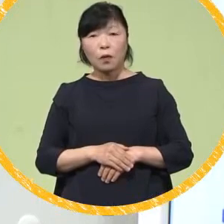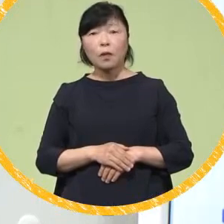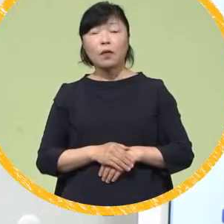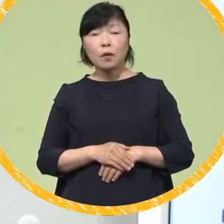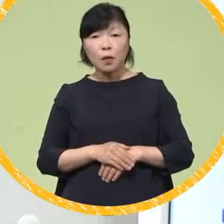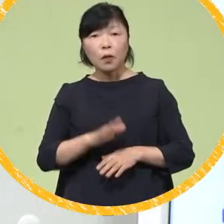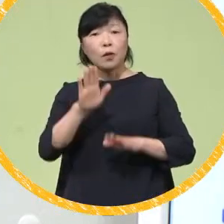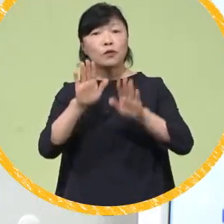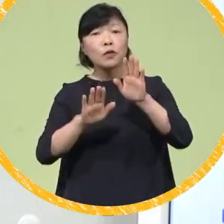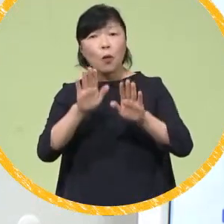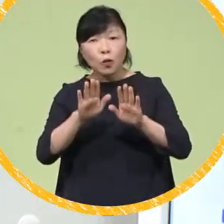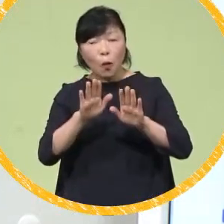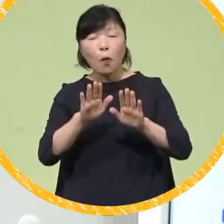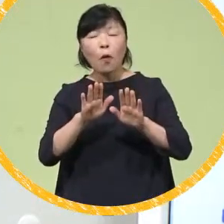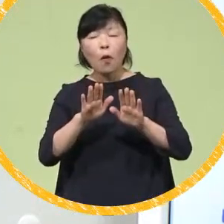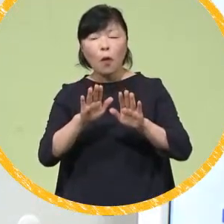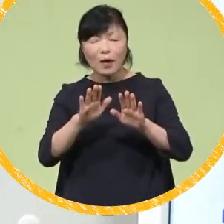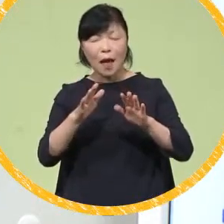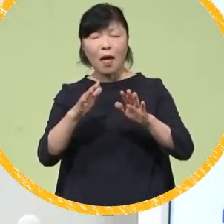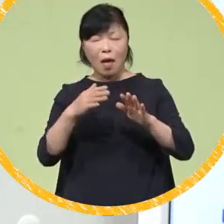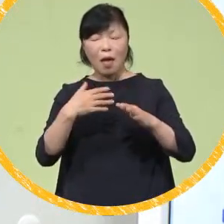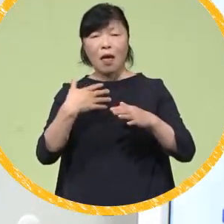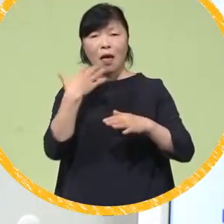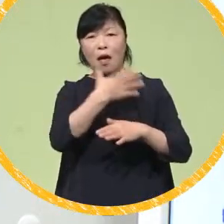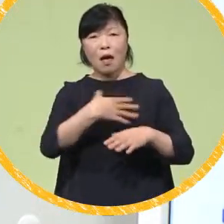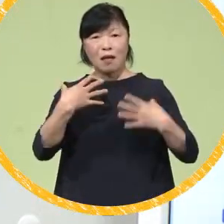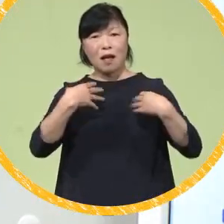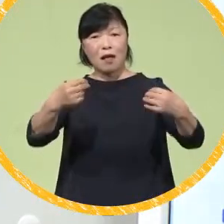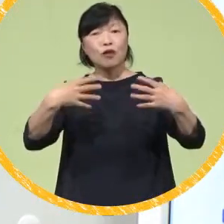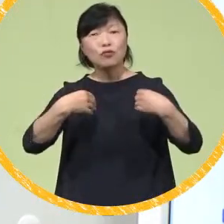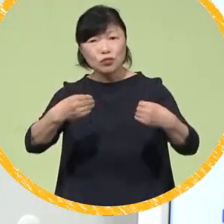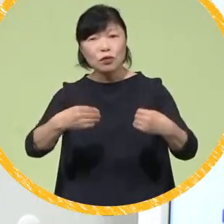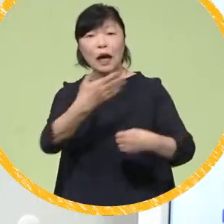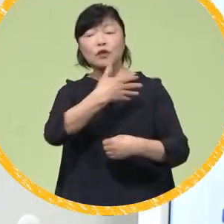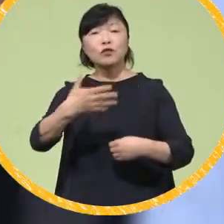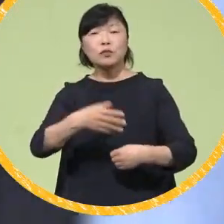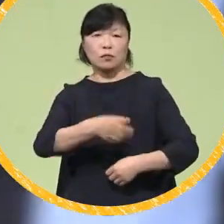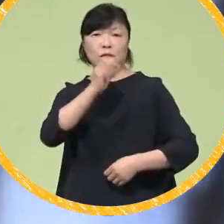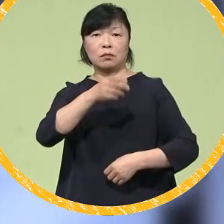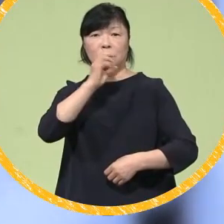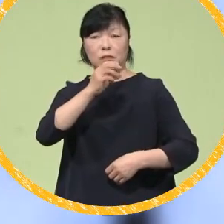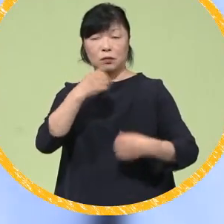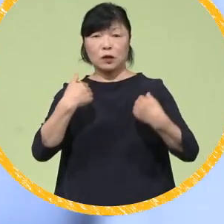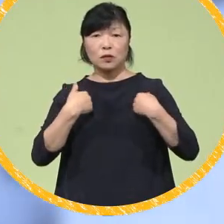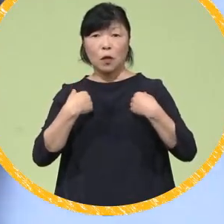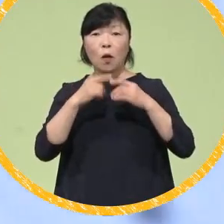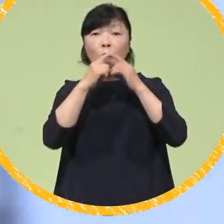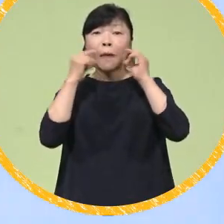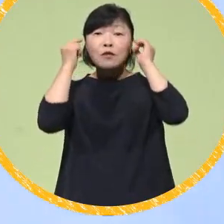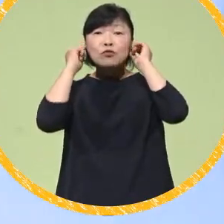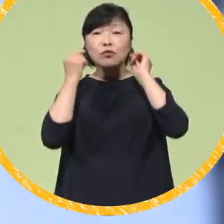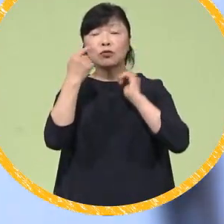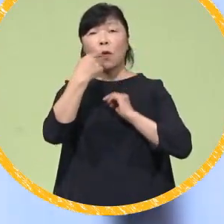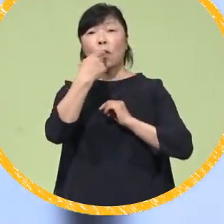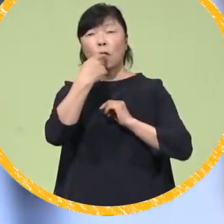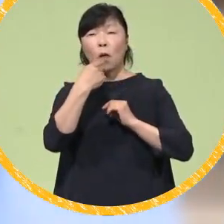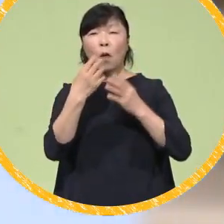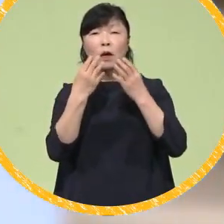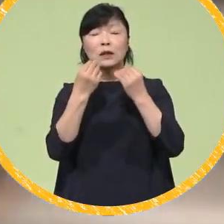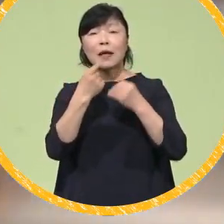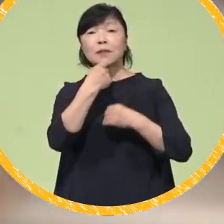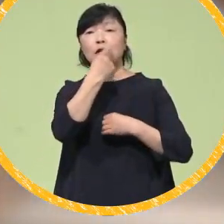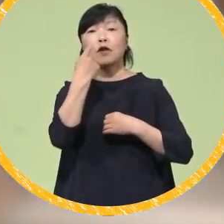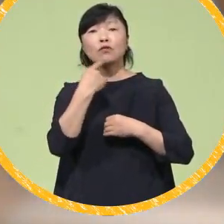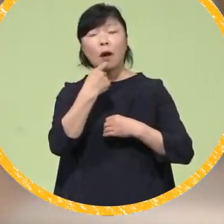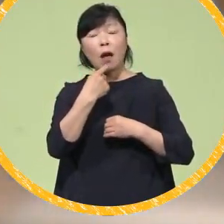う状況にですると脱水とかにもなりやすいので、はい、水分をこまめに。 マスクしてると湿度が上がってるから、うん、